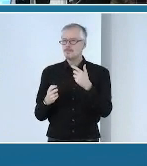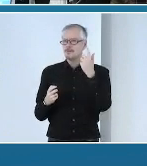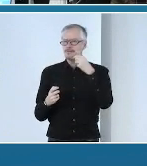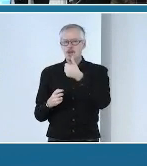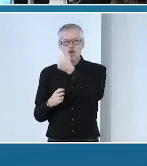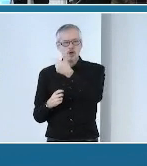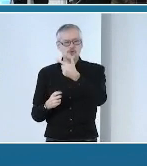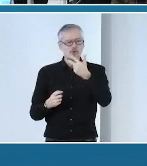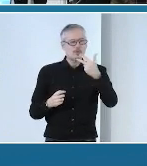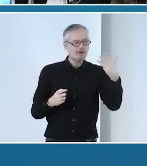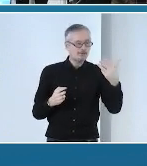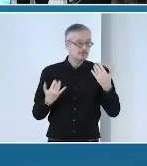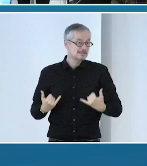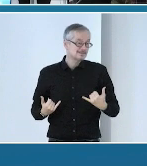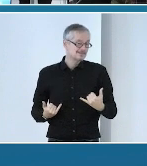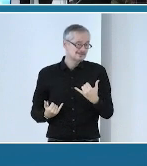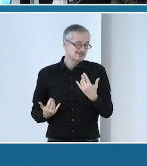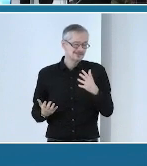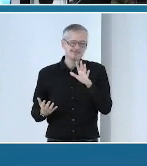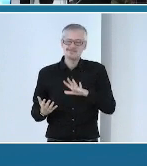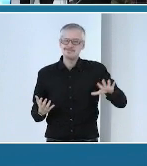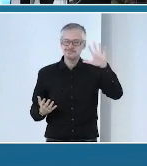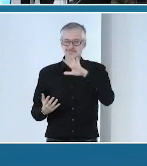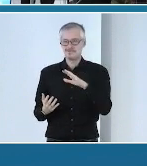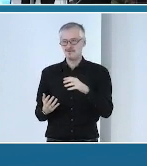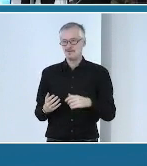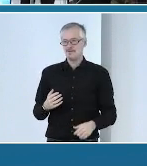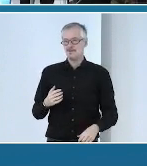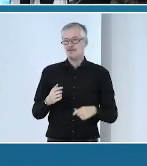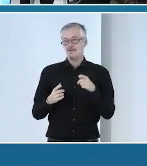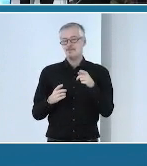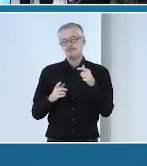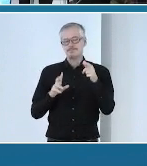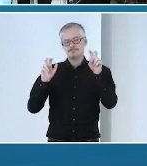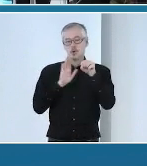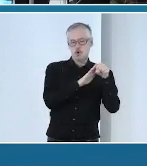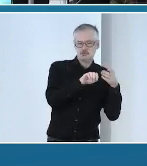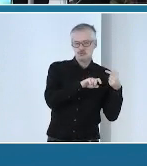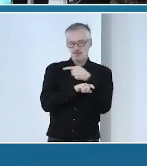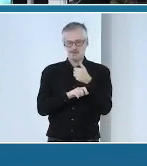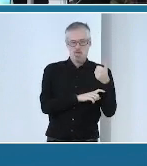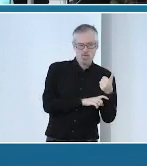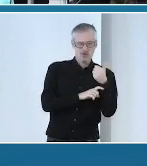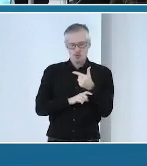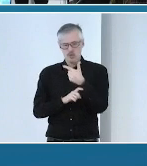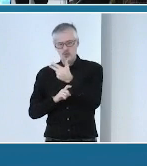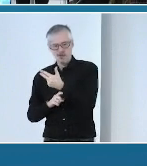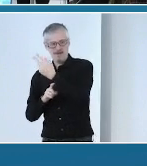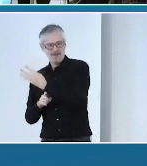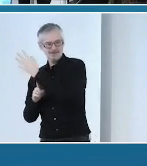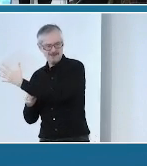notre société occidentale, la ligne mentale des nombres, elle va de gauche à droite. 1, 2, 3, 4. Et quand vous